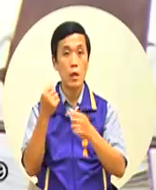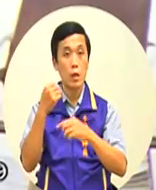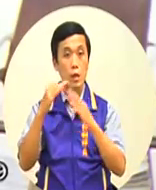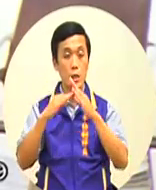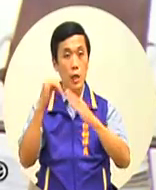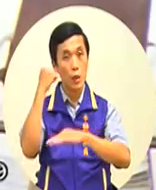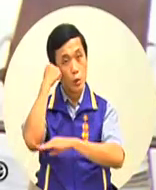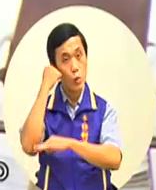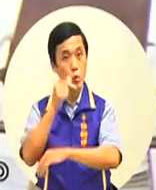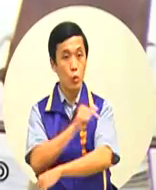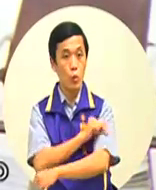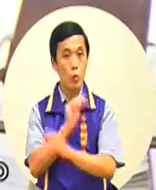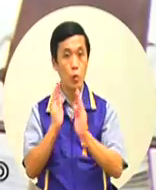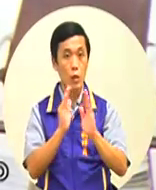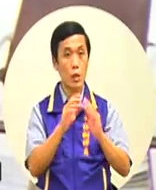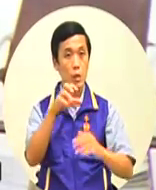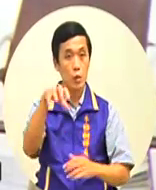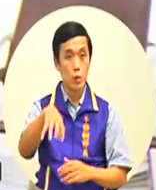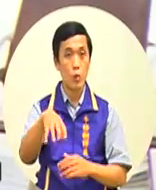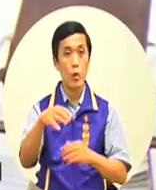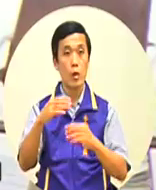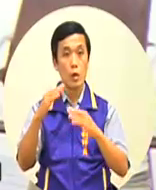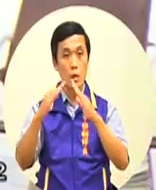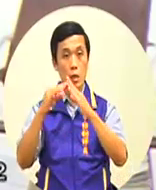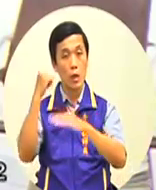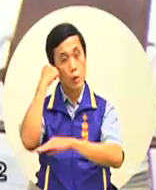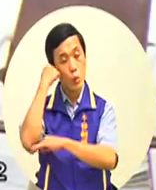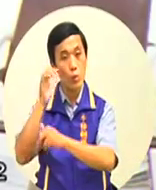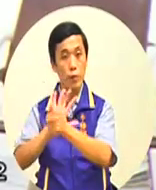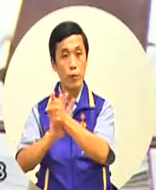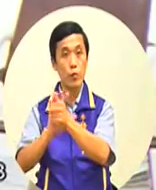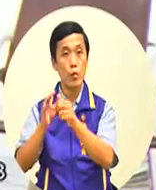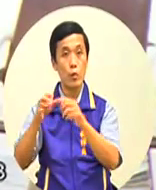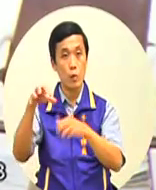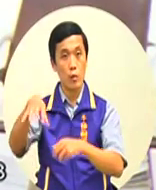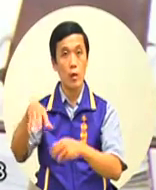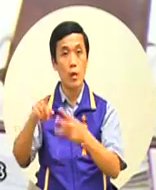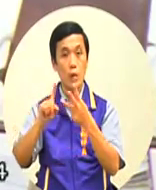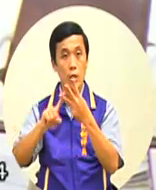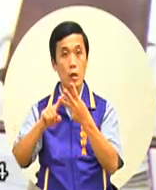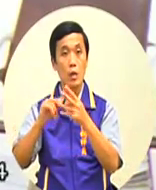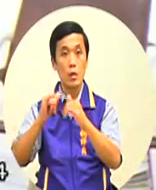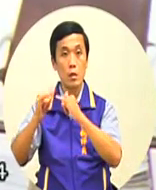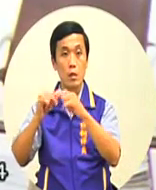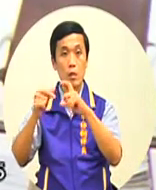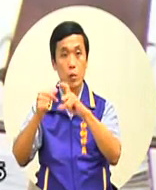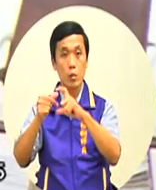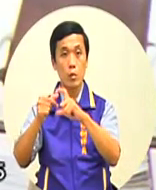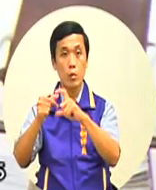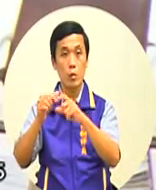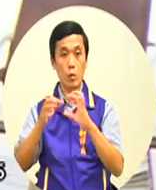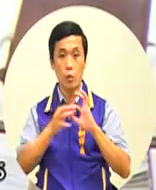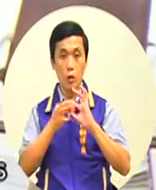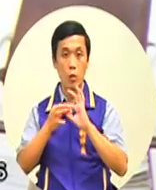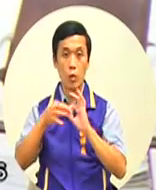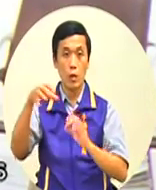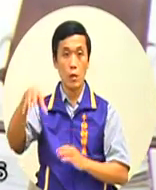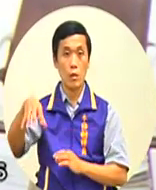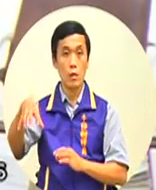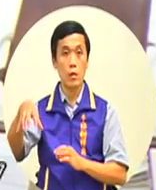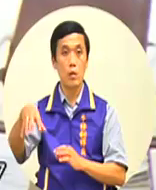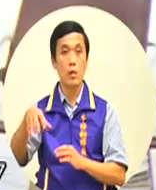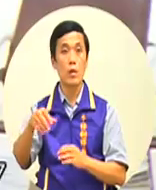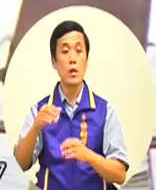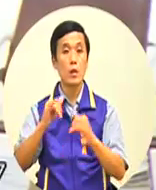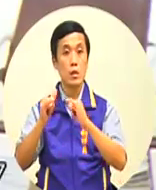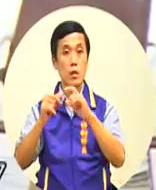居家服务单位，还有我们的社区照顾关怀据点农医会啊也可以啊，社区